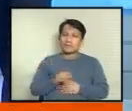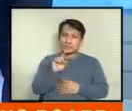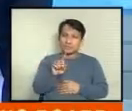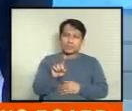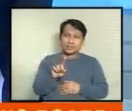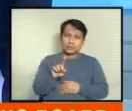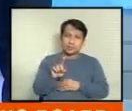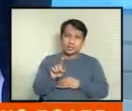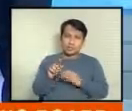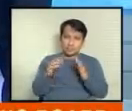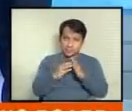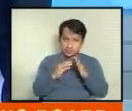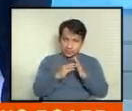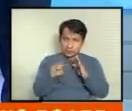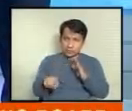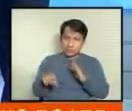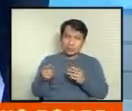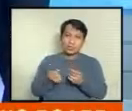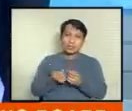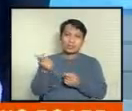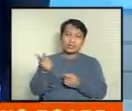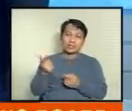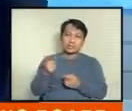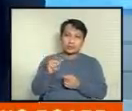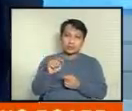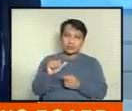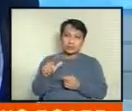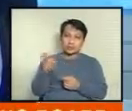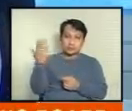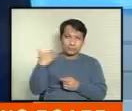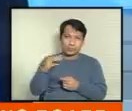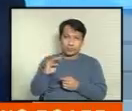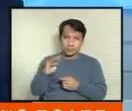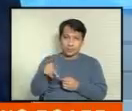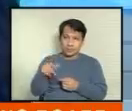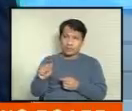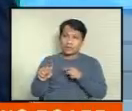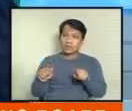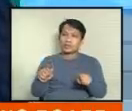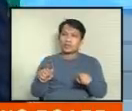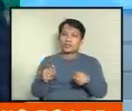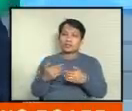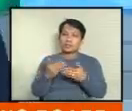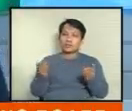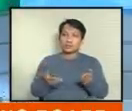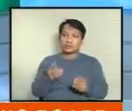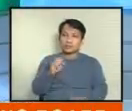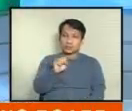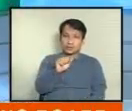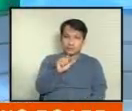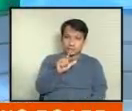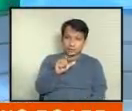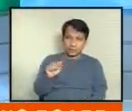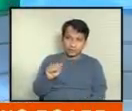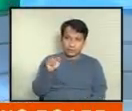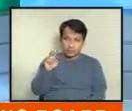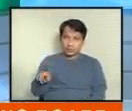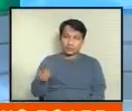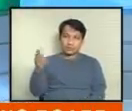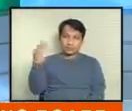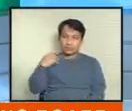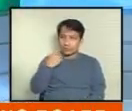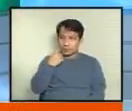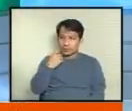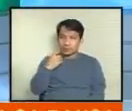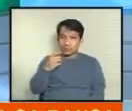May isang bayan pa po na nabura ng Taal Volcano sa mapa. Ito po yung bayan ng Sala na nakita pa natin kanina